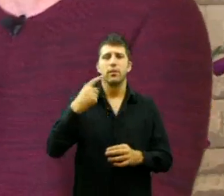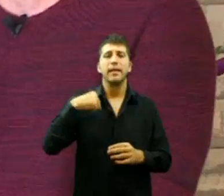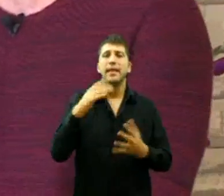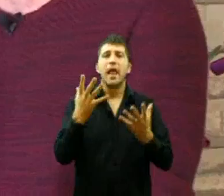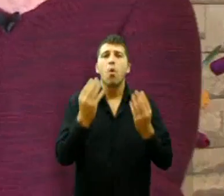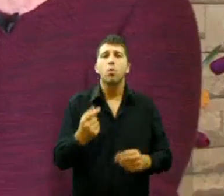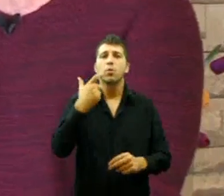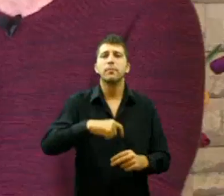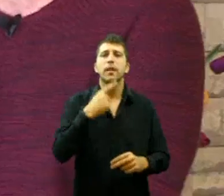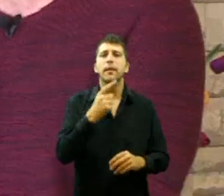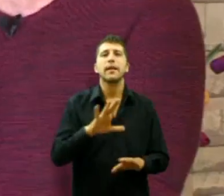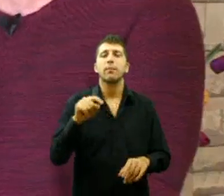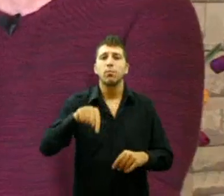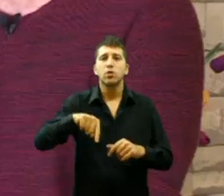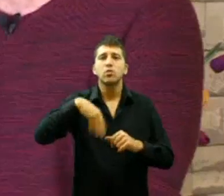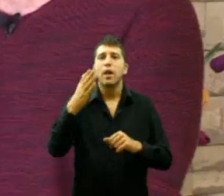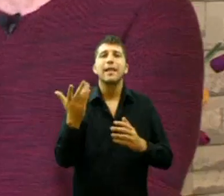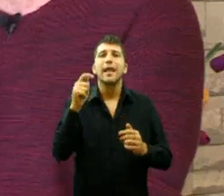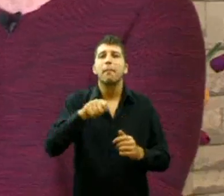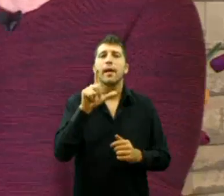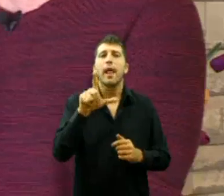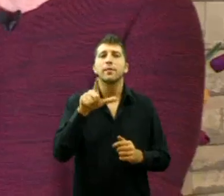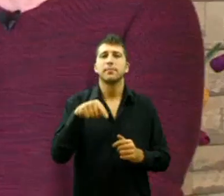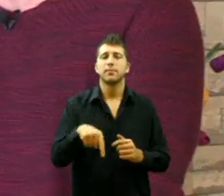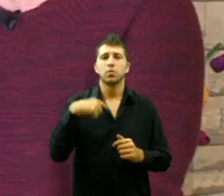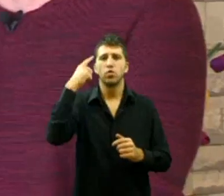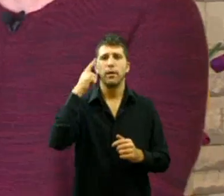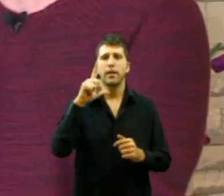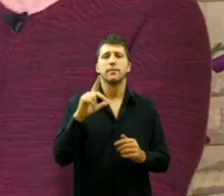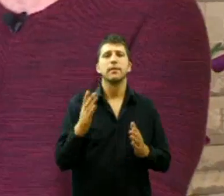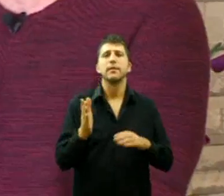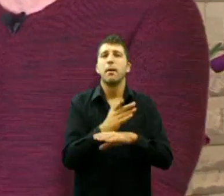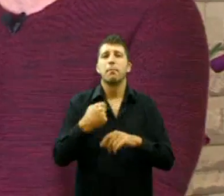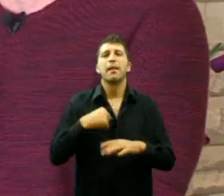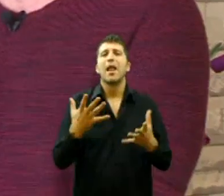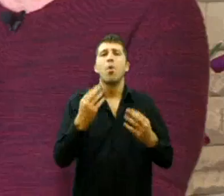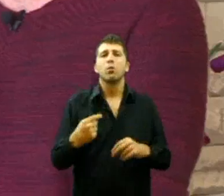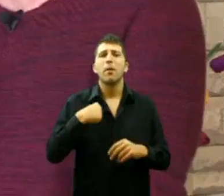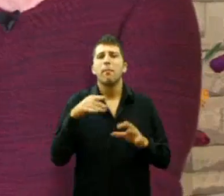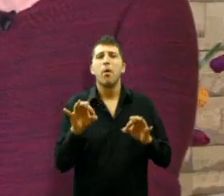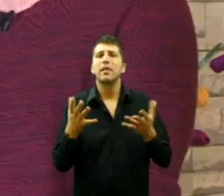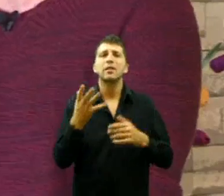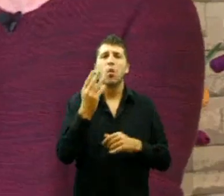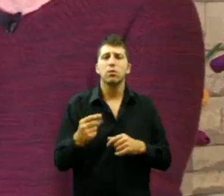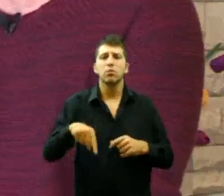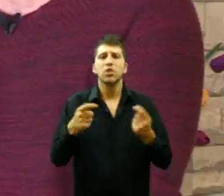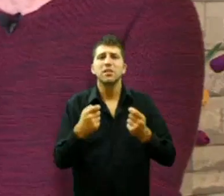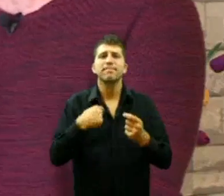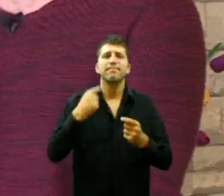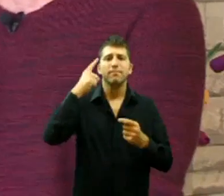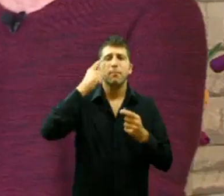de bundan sonra ne yapacağım diye düşünmemiz lazım. Çünkü eğer ne oldum, ben böyle nasıl oldum, bu işin içinden nasıl